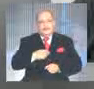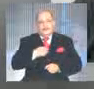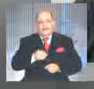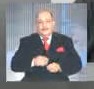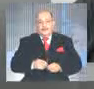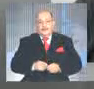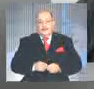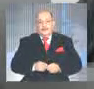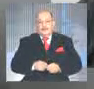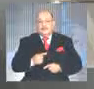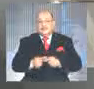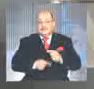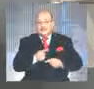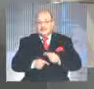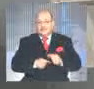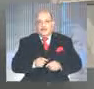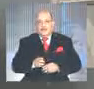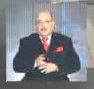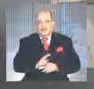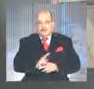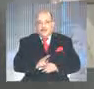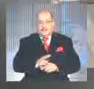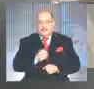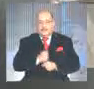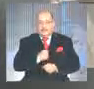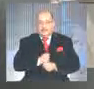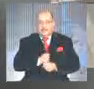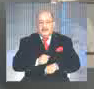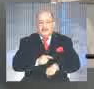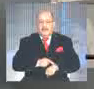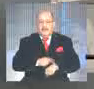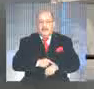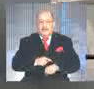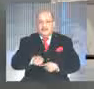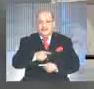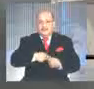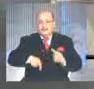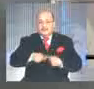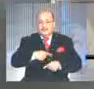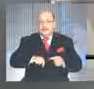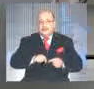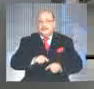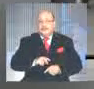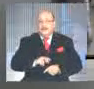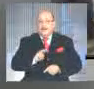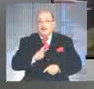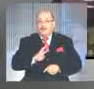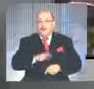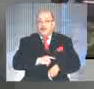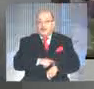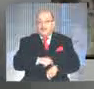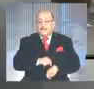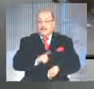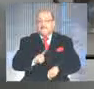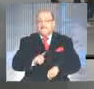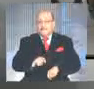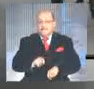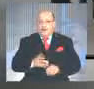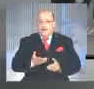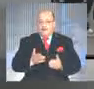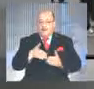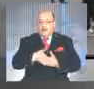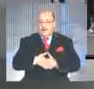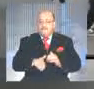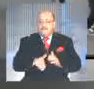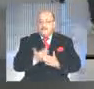الأجيال نوصل للحلول. الصعوبات التنموية وغياب الجانب الأمني دفع سكان الشراردة للاحتجاج وإغلاق الطريق